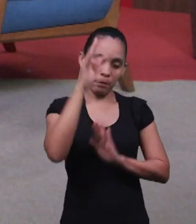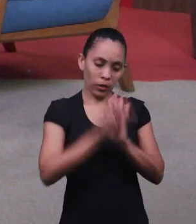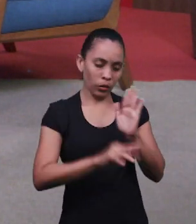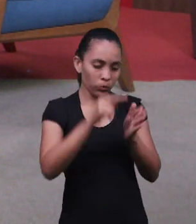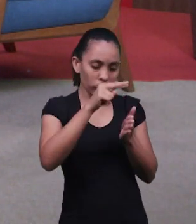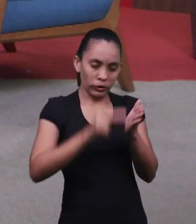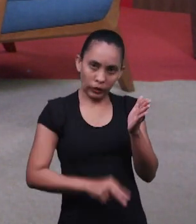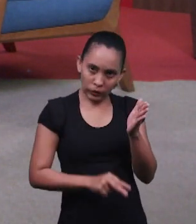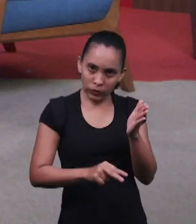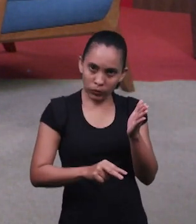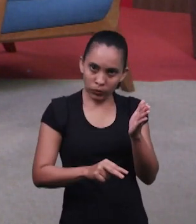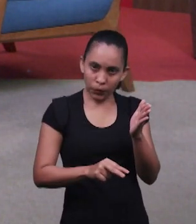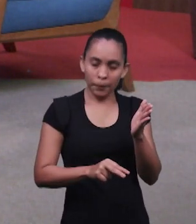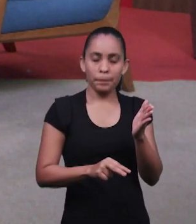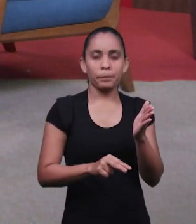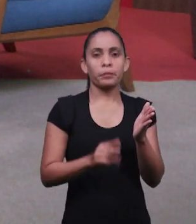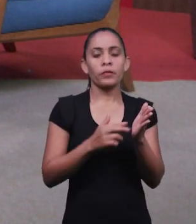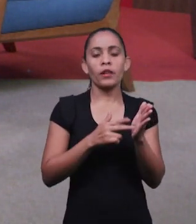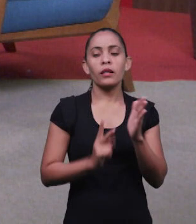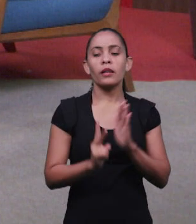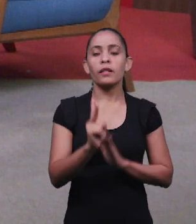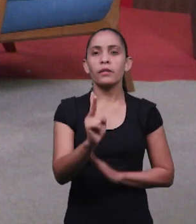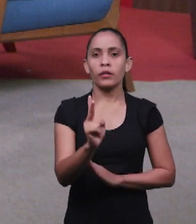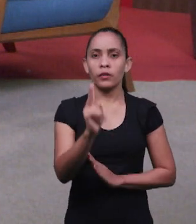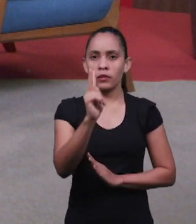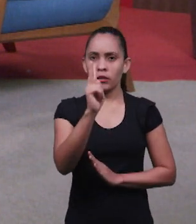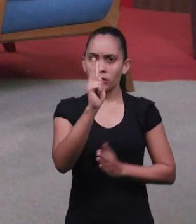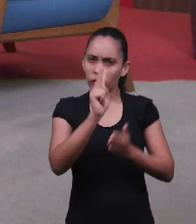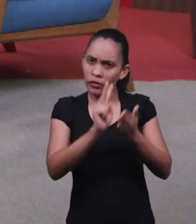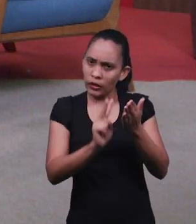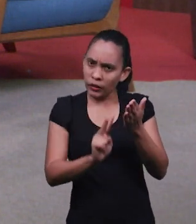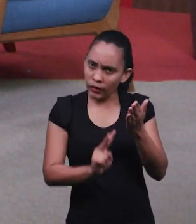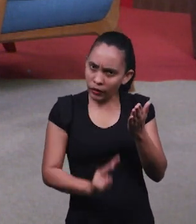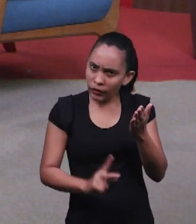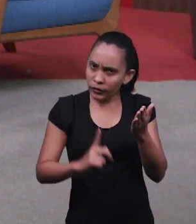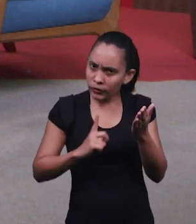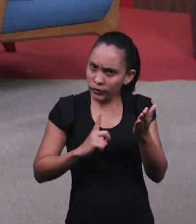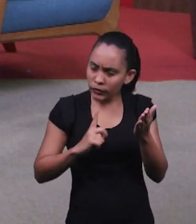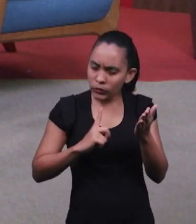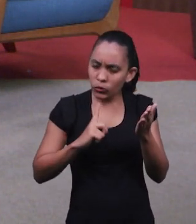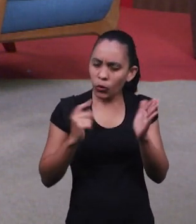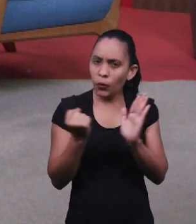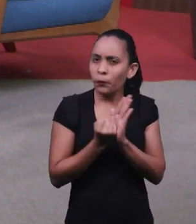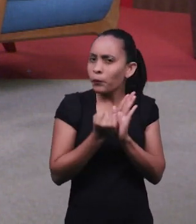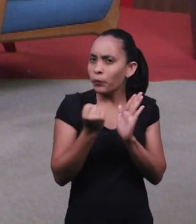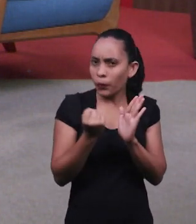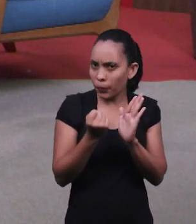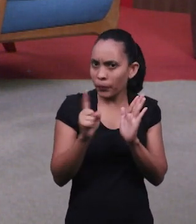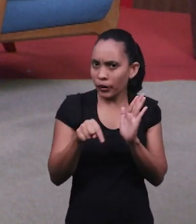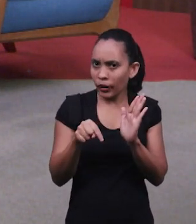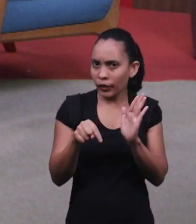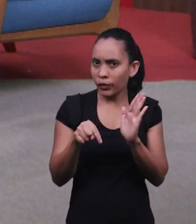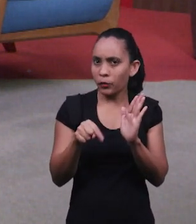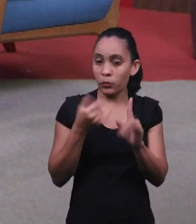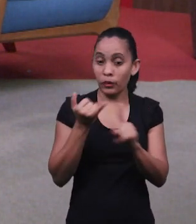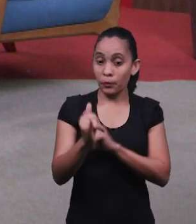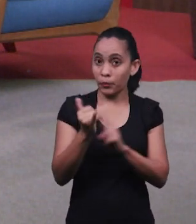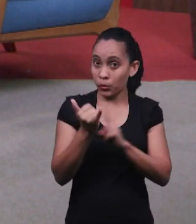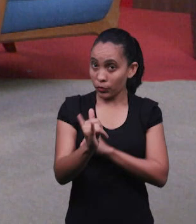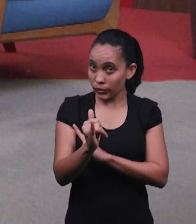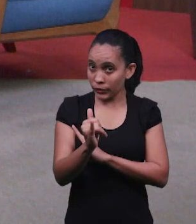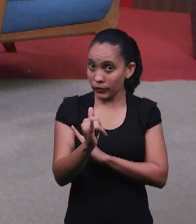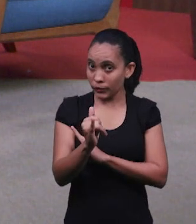quelques textes bibliques et dans la séquence, je lis le texte. Ce sont des textes qui confirment chacun de ces